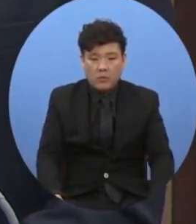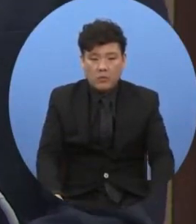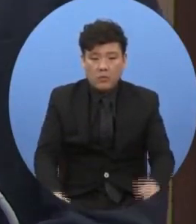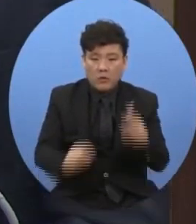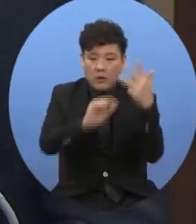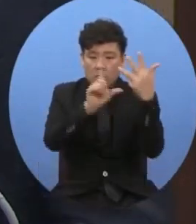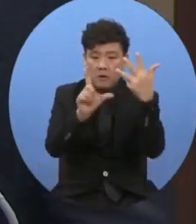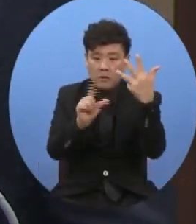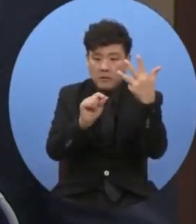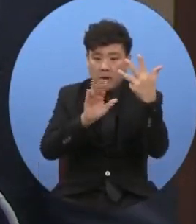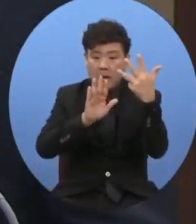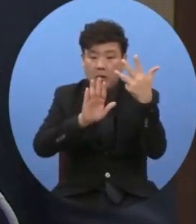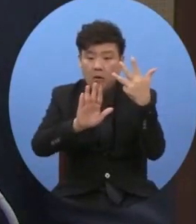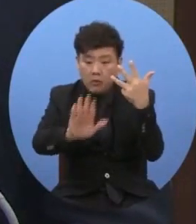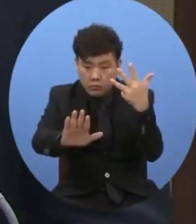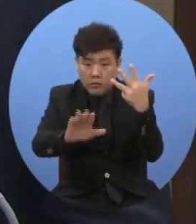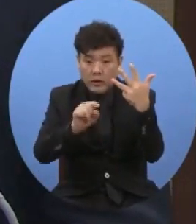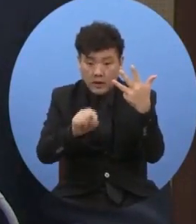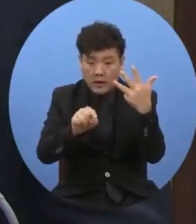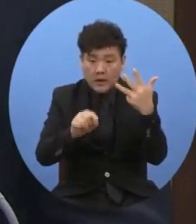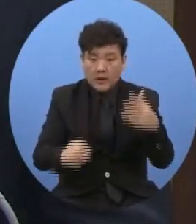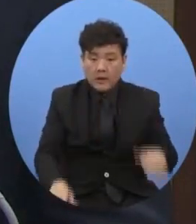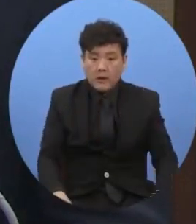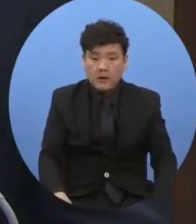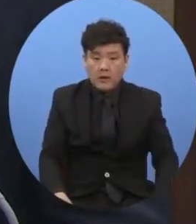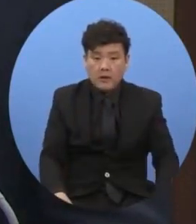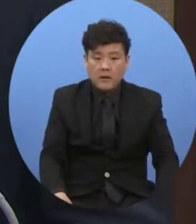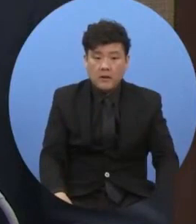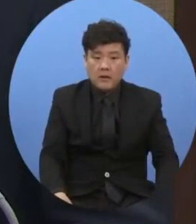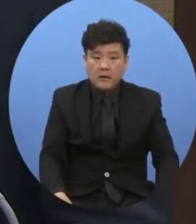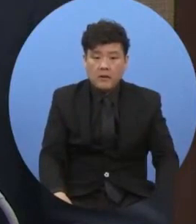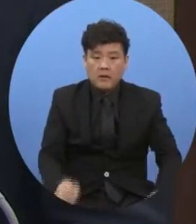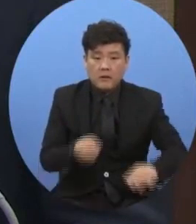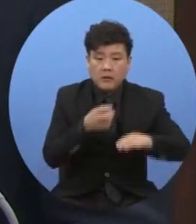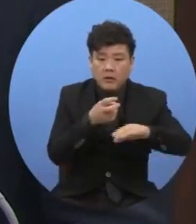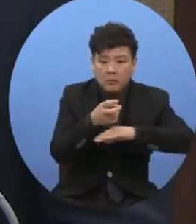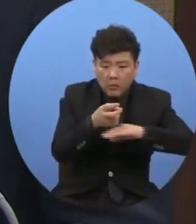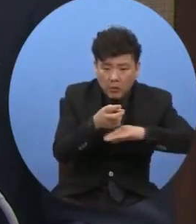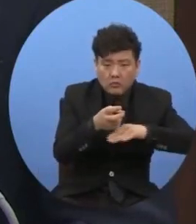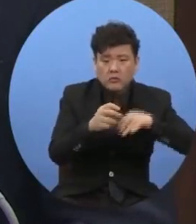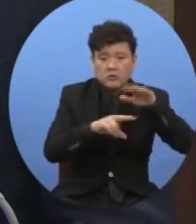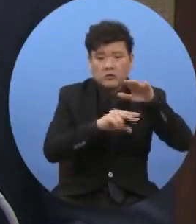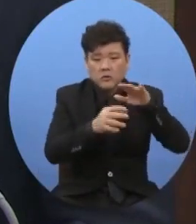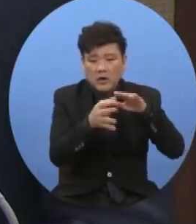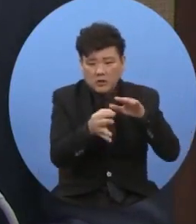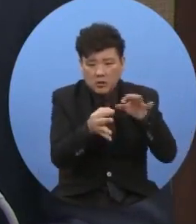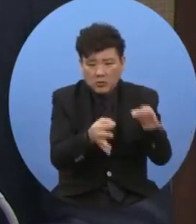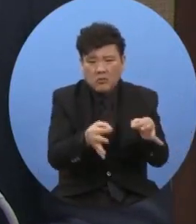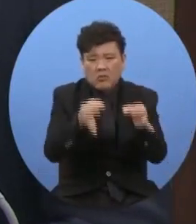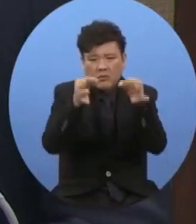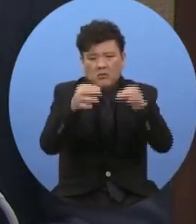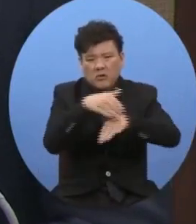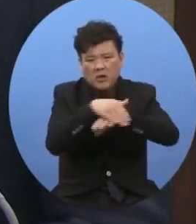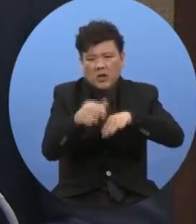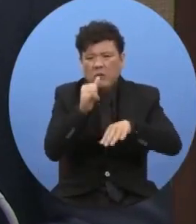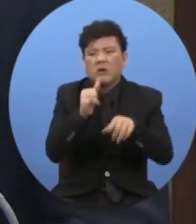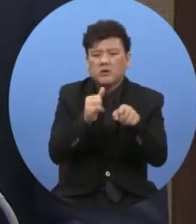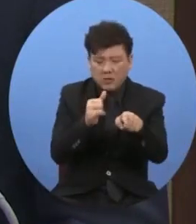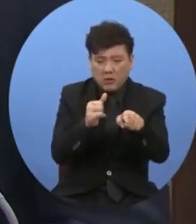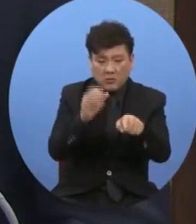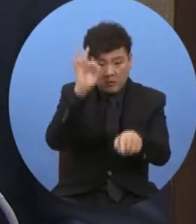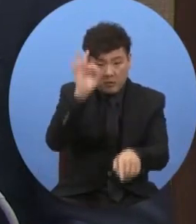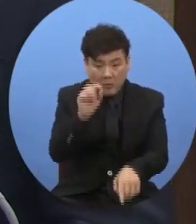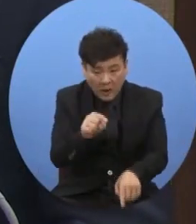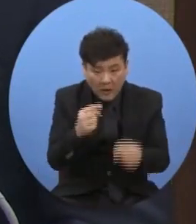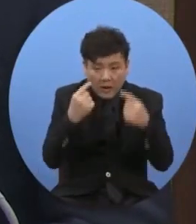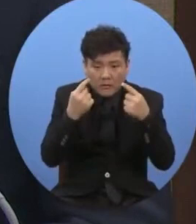8월 이후에 대중교통 인상이 또 예정이 되어 있습니다. 아시다시피 아마 그것까지를 보아야